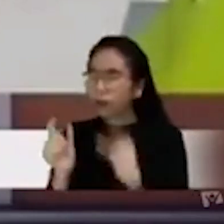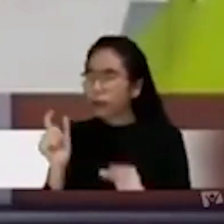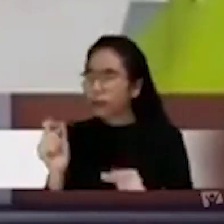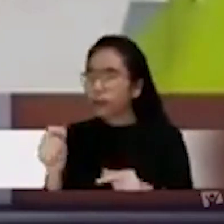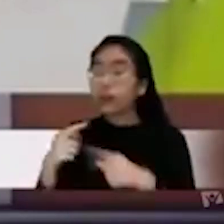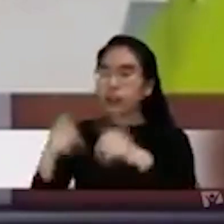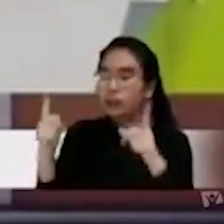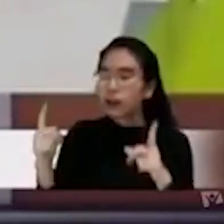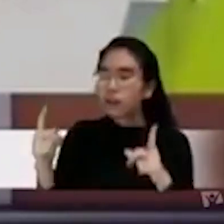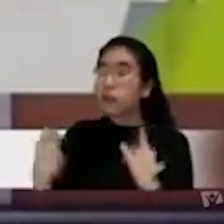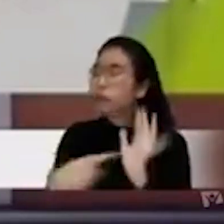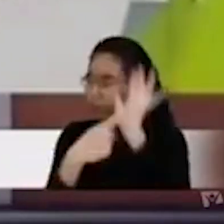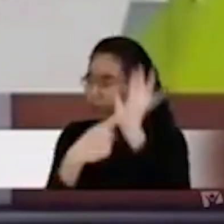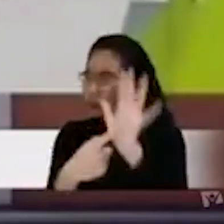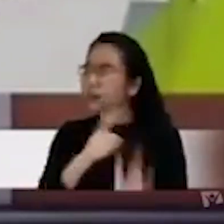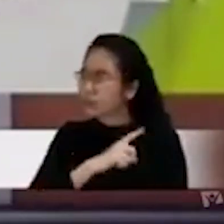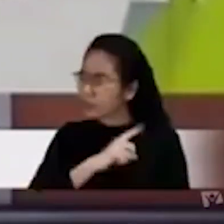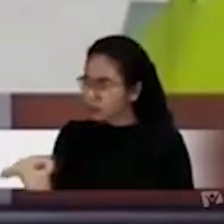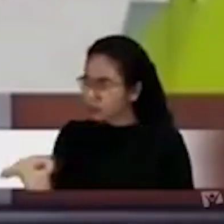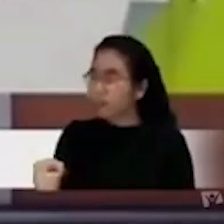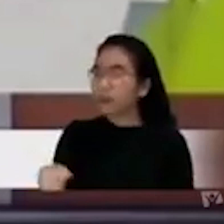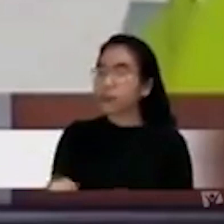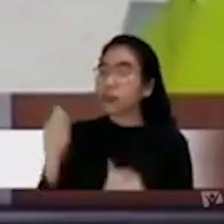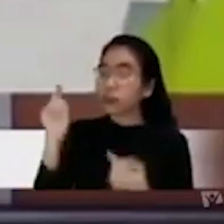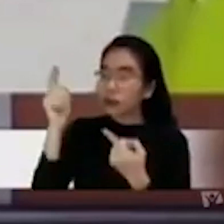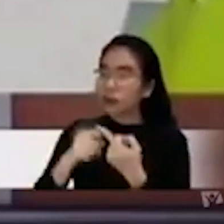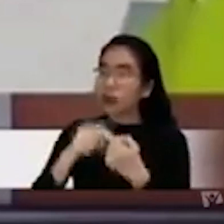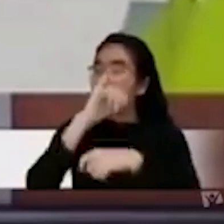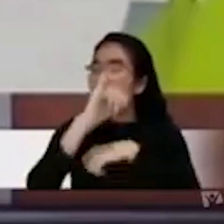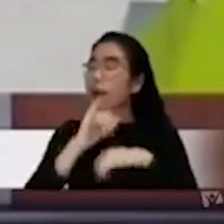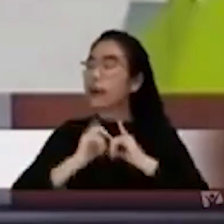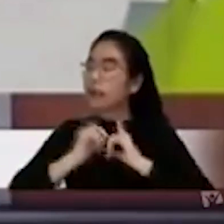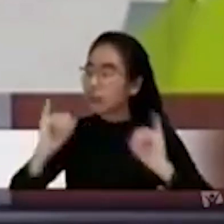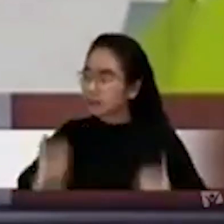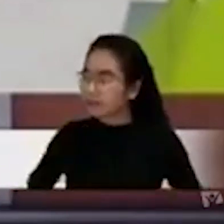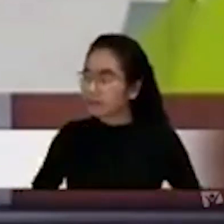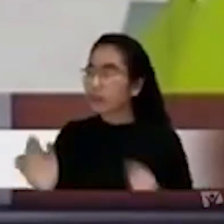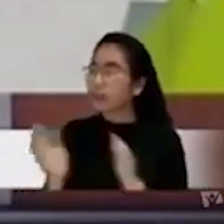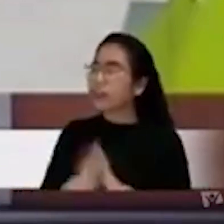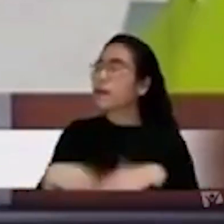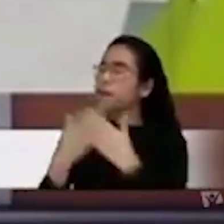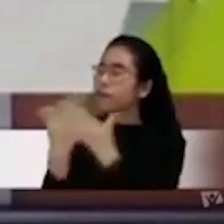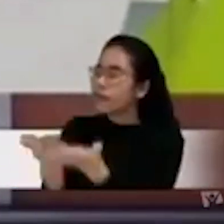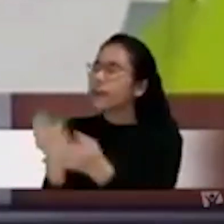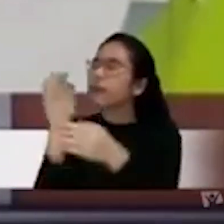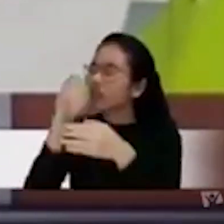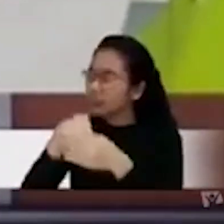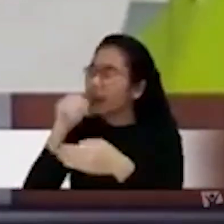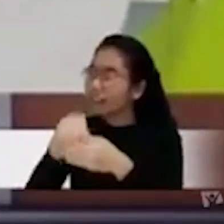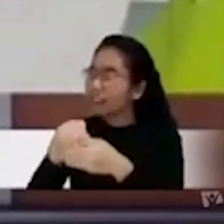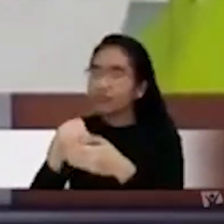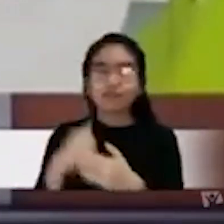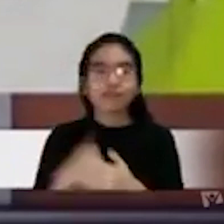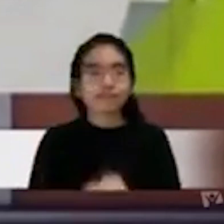persembahan yang diperintahkan Musa sebagai bukti bagi mereka. Yesus